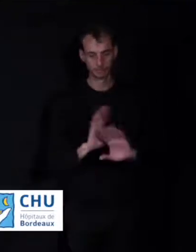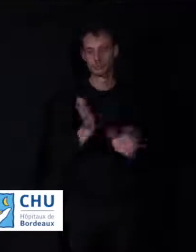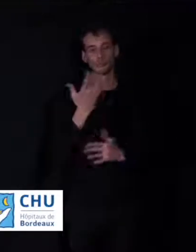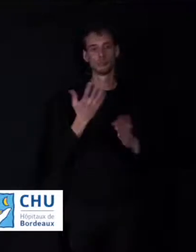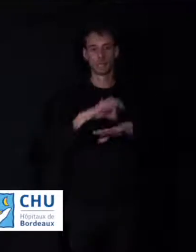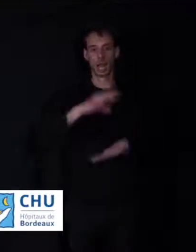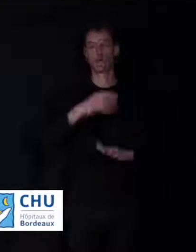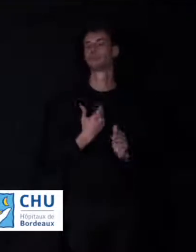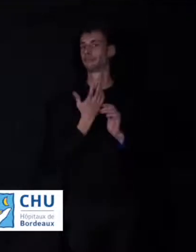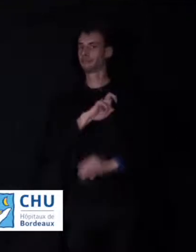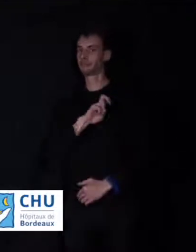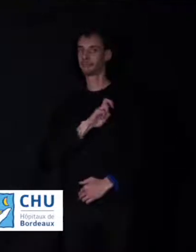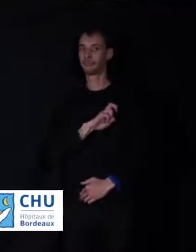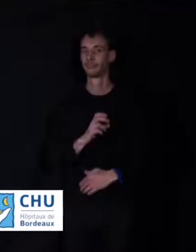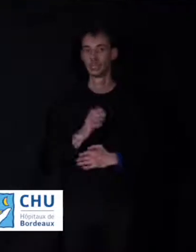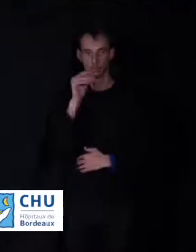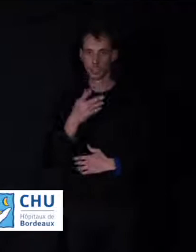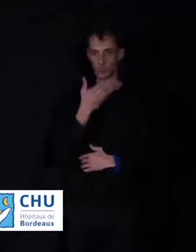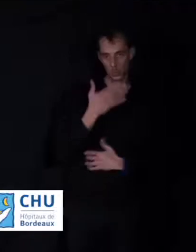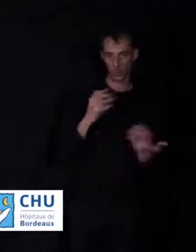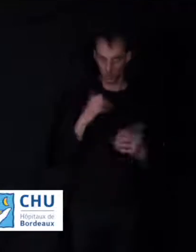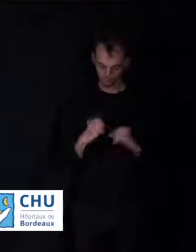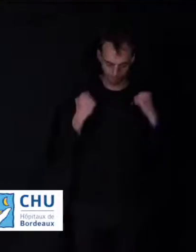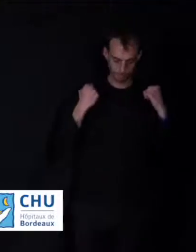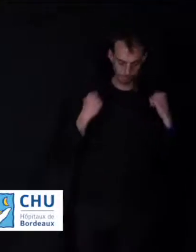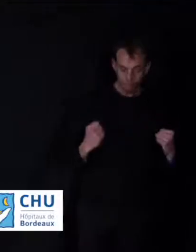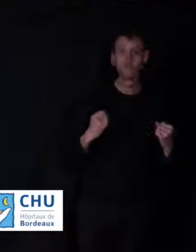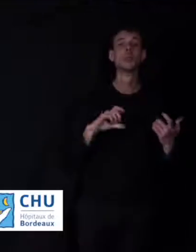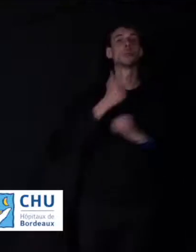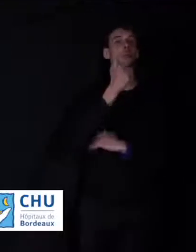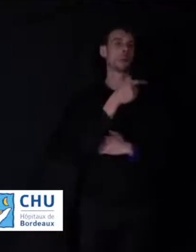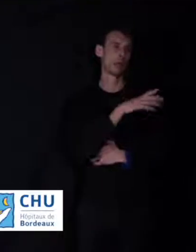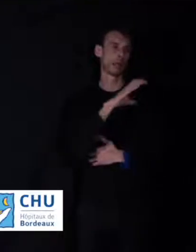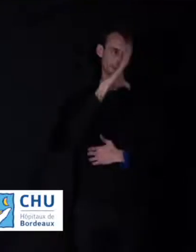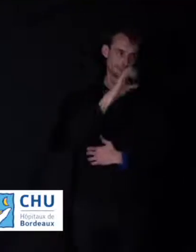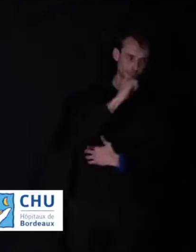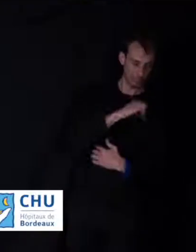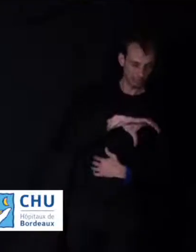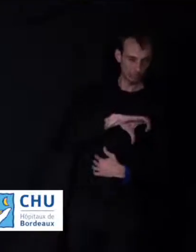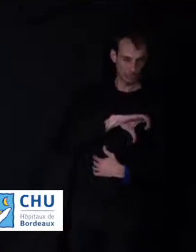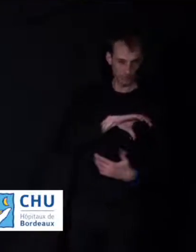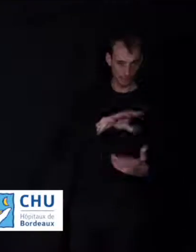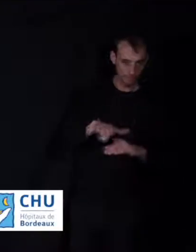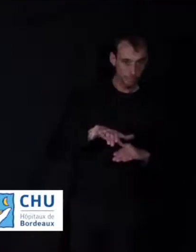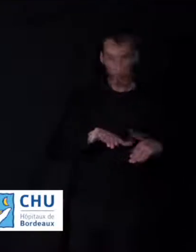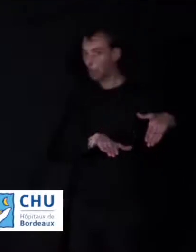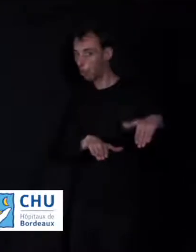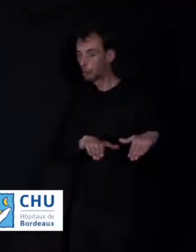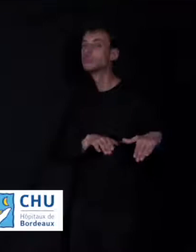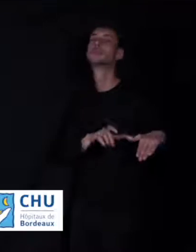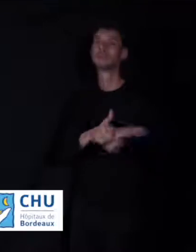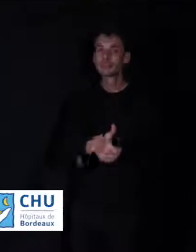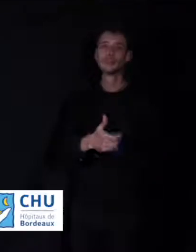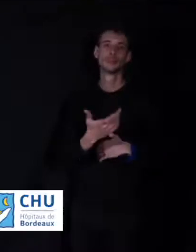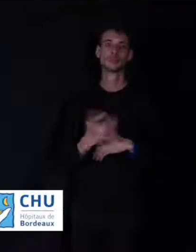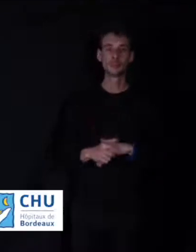plus hardi paré et seul mieux inspiré, hasarde un premier pas trop longtemps différé. Et donc là, on voit bien